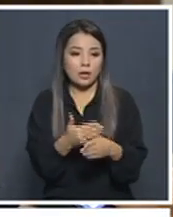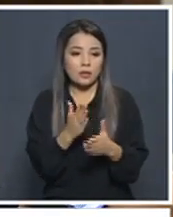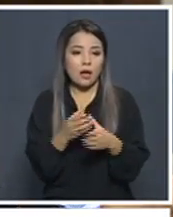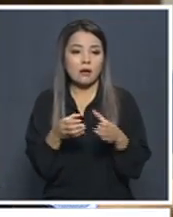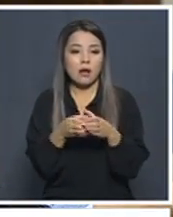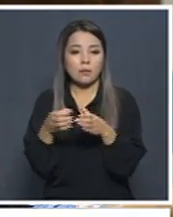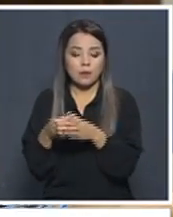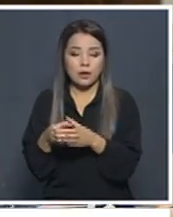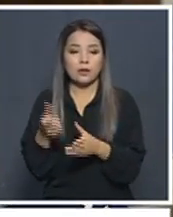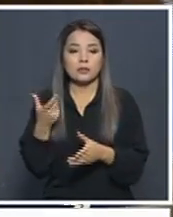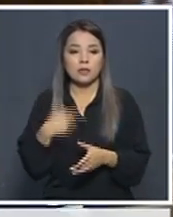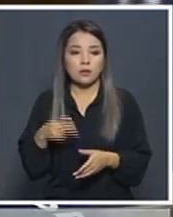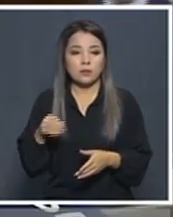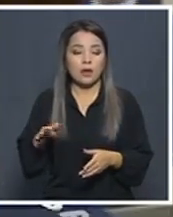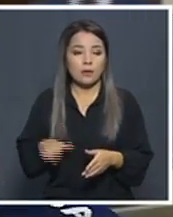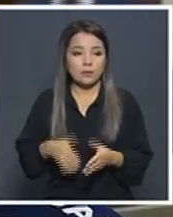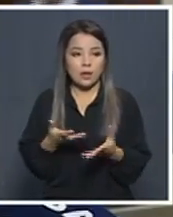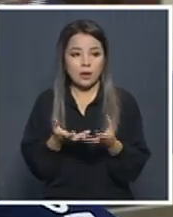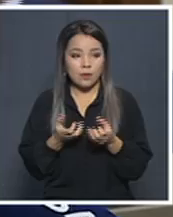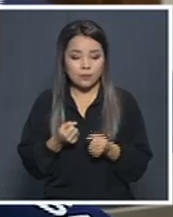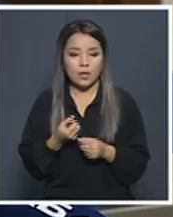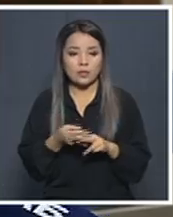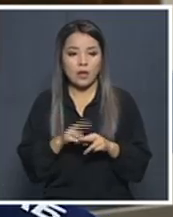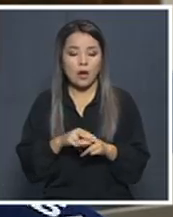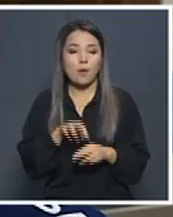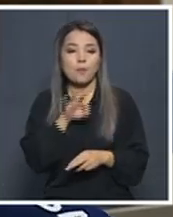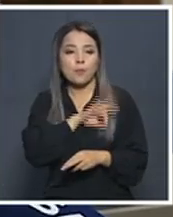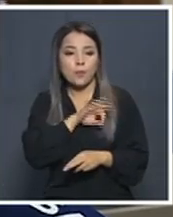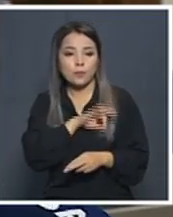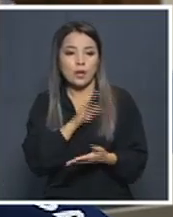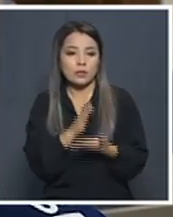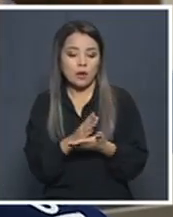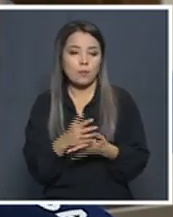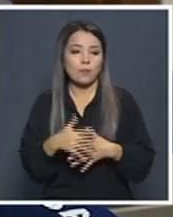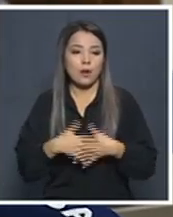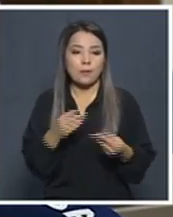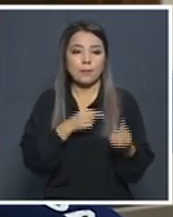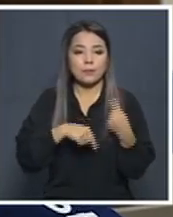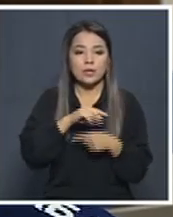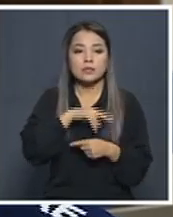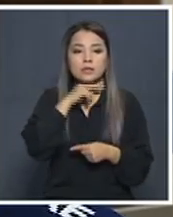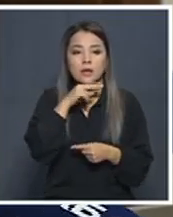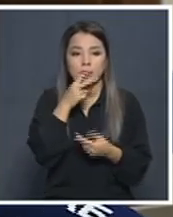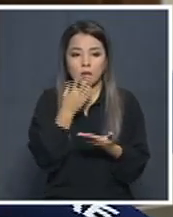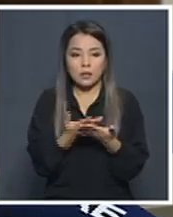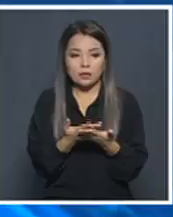компаниялар түскен ақшадан бонус алып отырады. Бұл бизнестің бір түрі, оған назар аударуымызға жет.